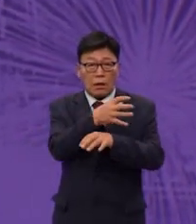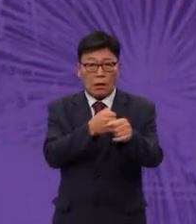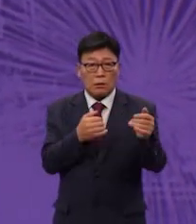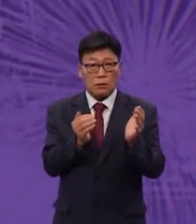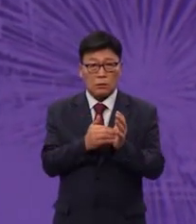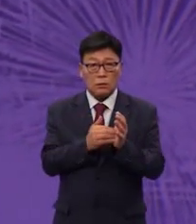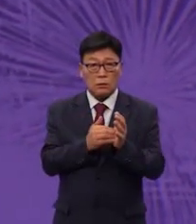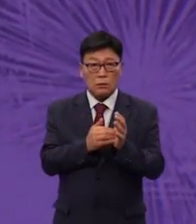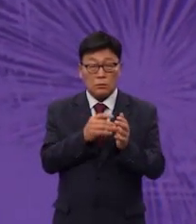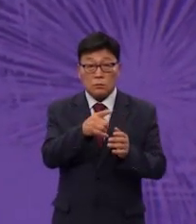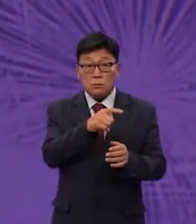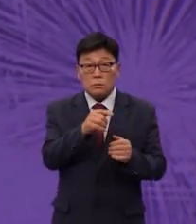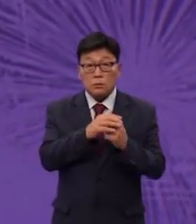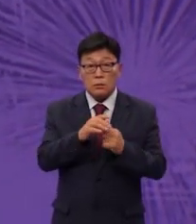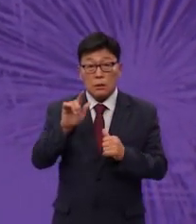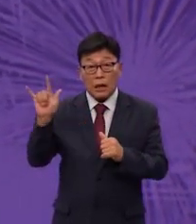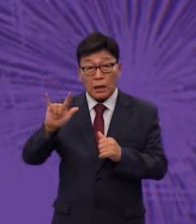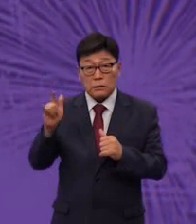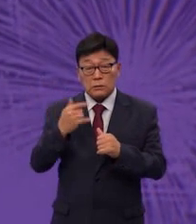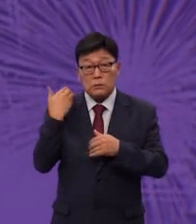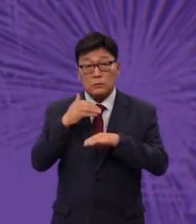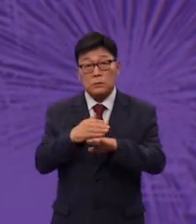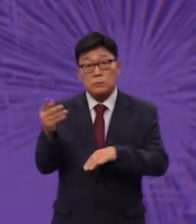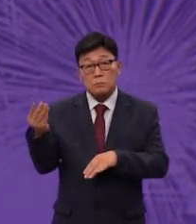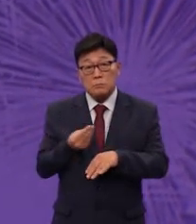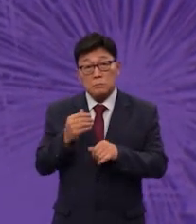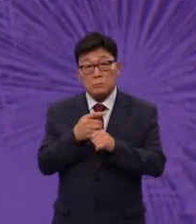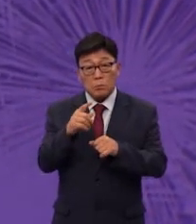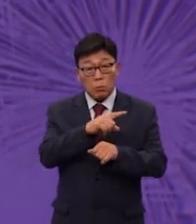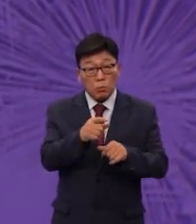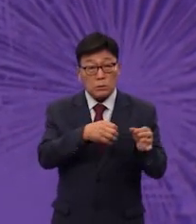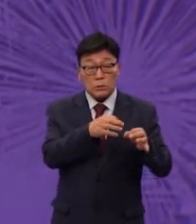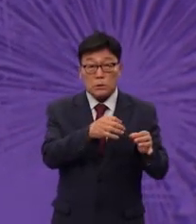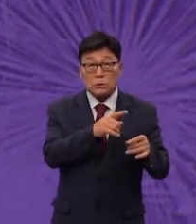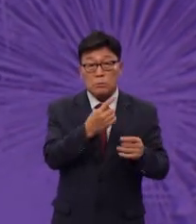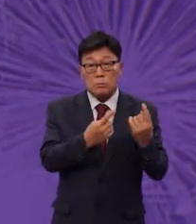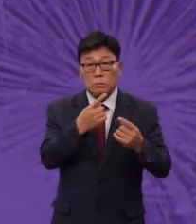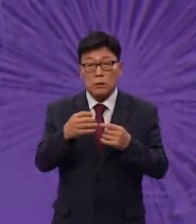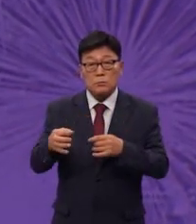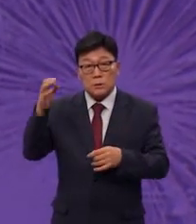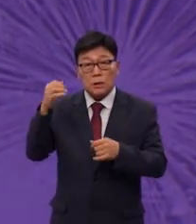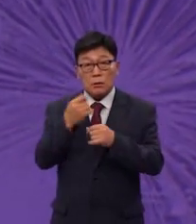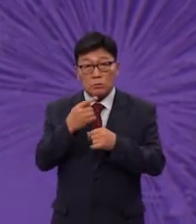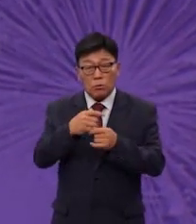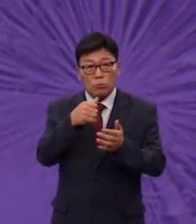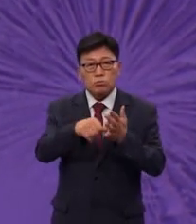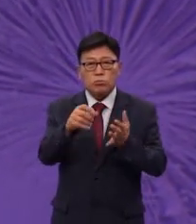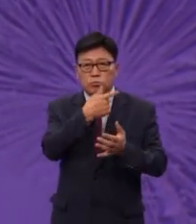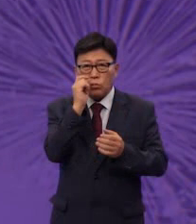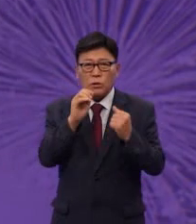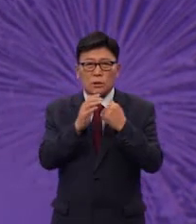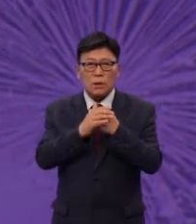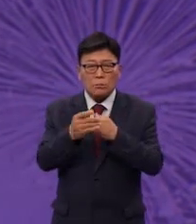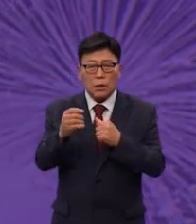했다고 합니다. 이는 LH 전세임대가 대부분 시세보다 비싸고 매물이 부족해서 열악한